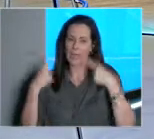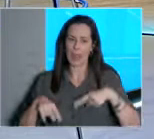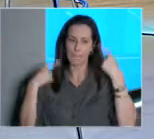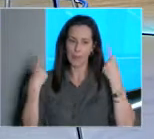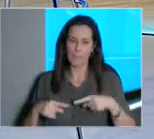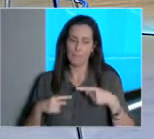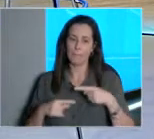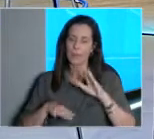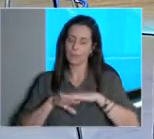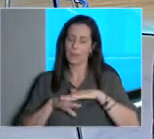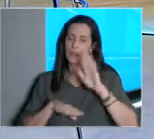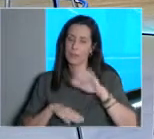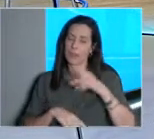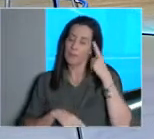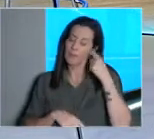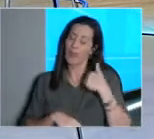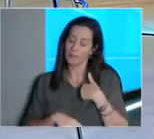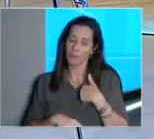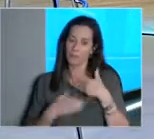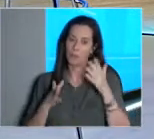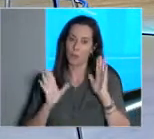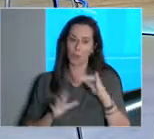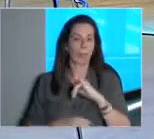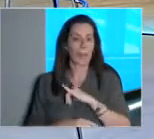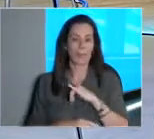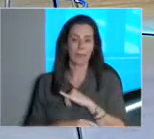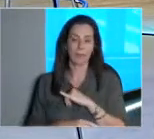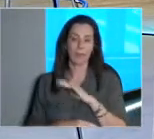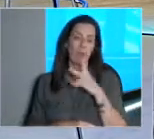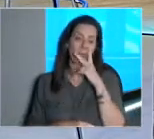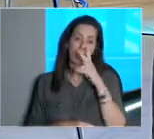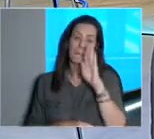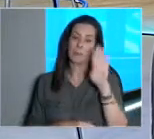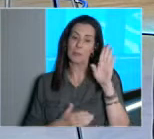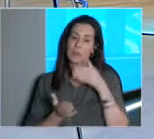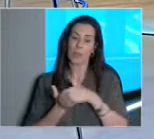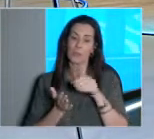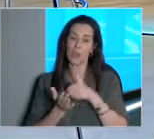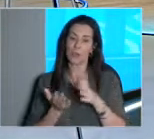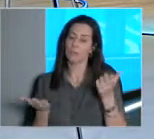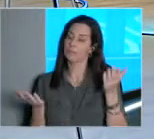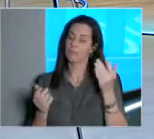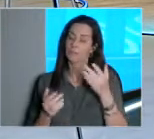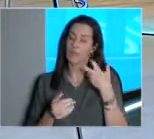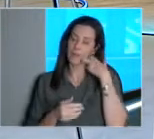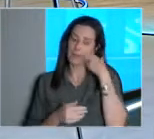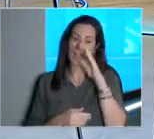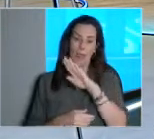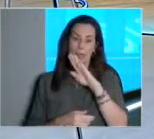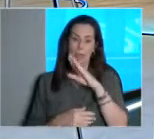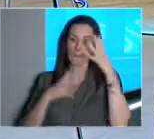מהם כיהן, זה יהיה גם בעיניי מאוד מעניין. בואו נראה אם נתניהו ימשיך לפרגן